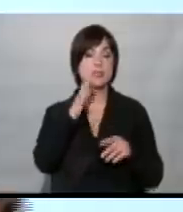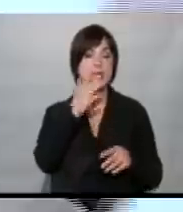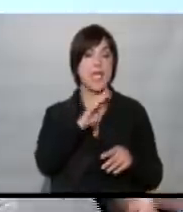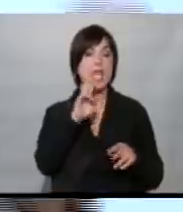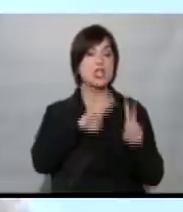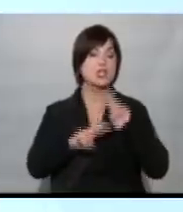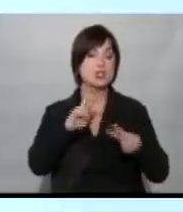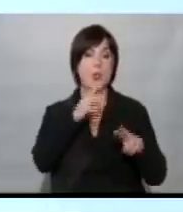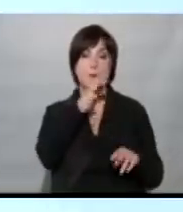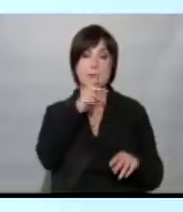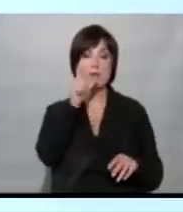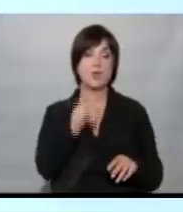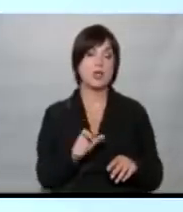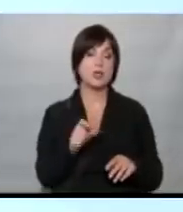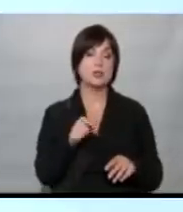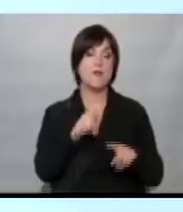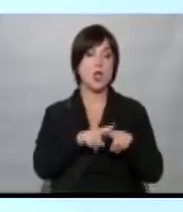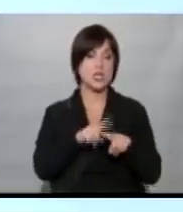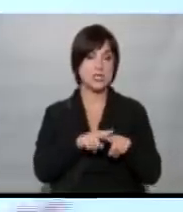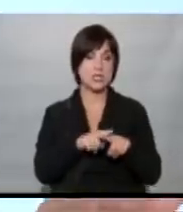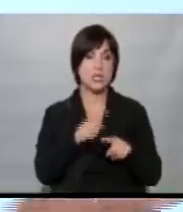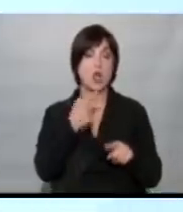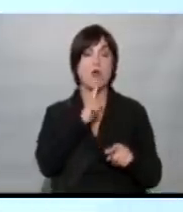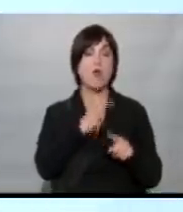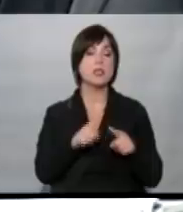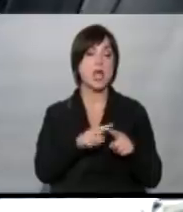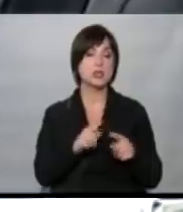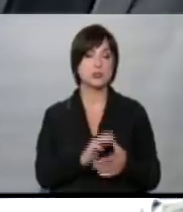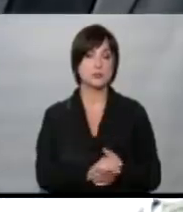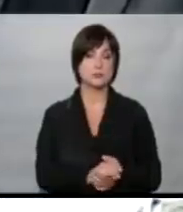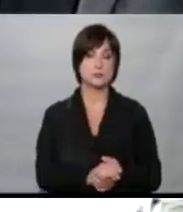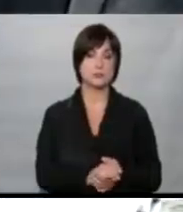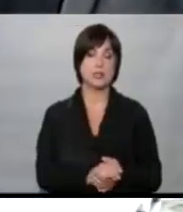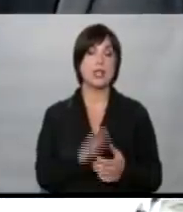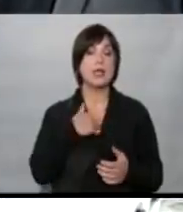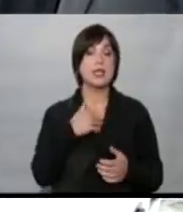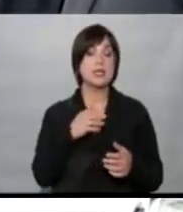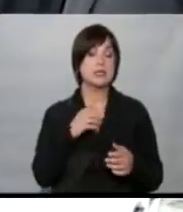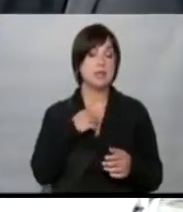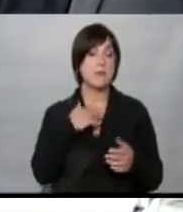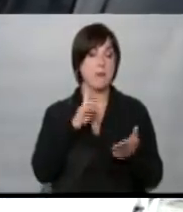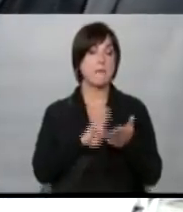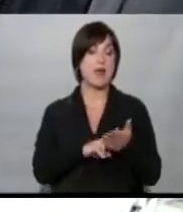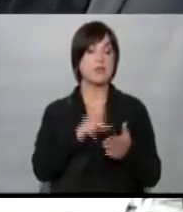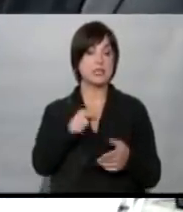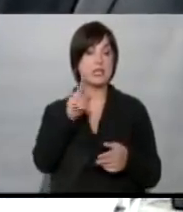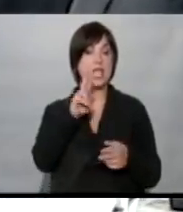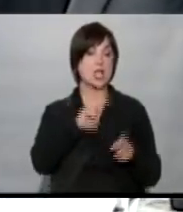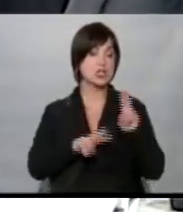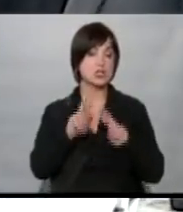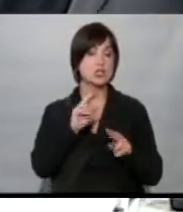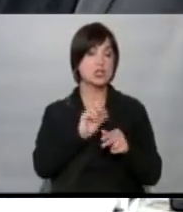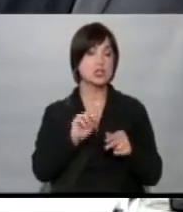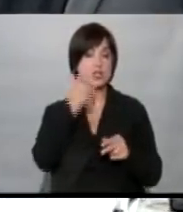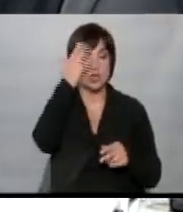за македонците во Грција? На кој начин кажете? Па, и дали смееме да се грижиме така како што а зошто мислите дека видите, смееме?